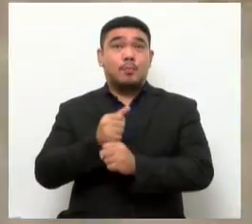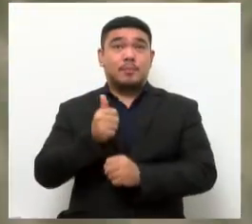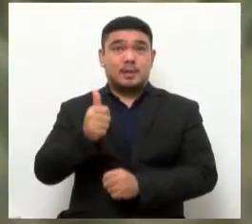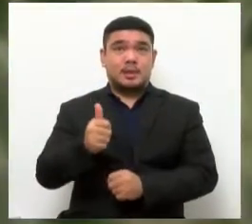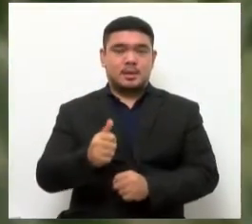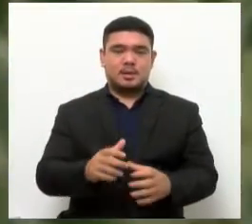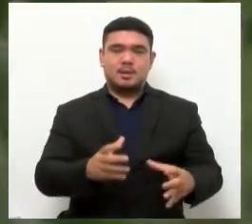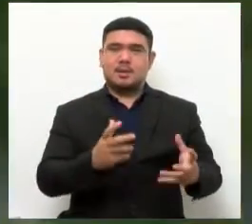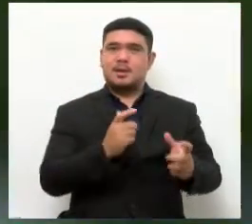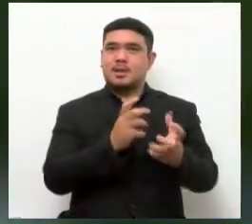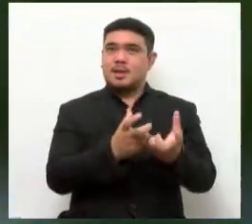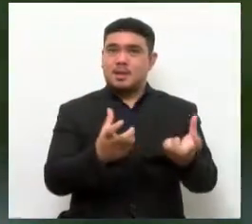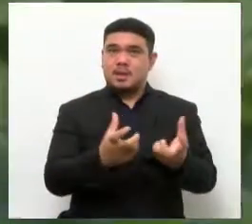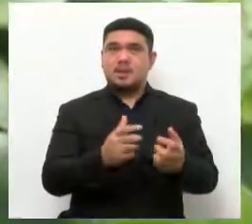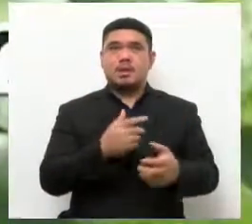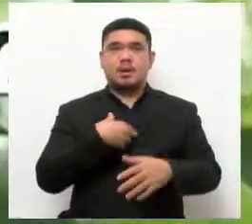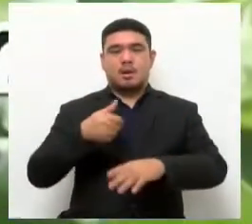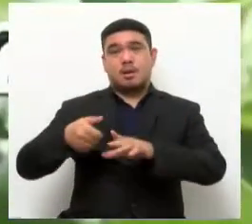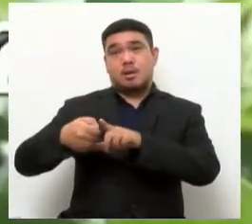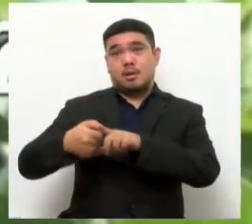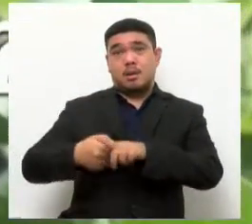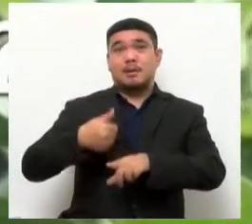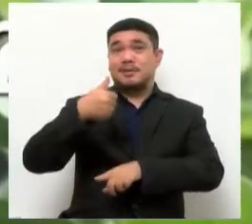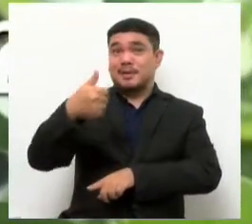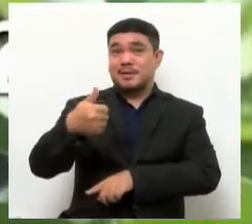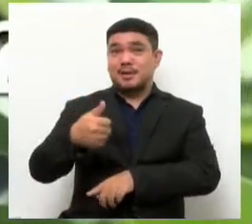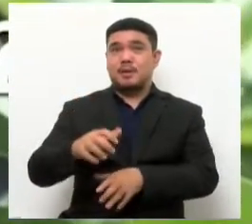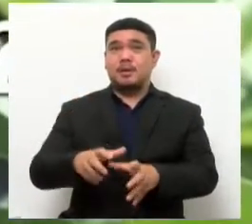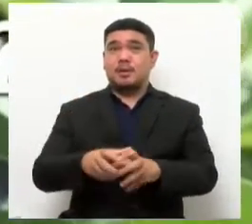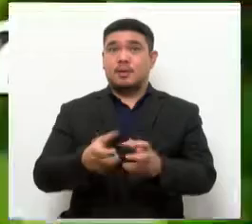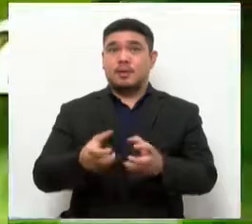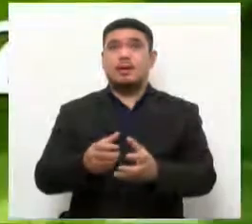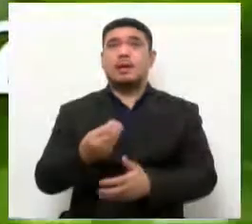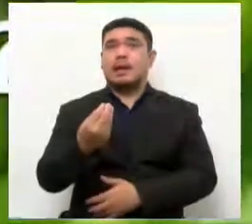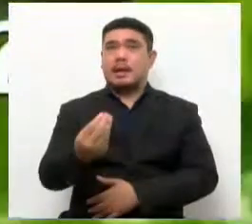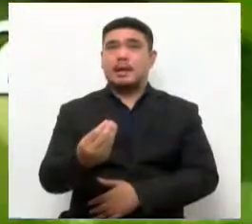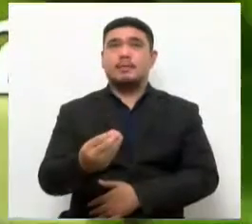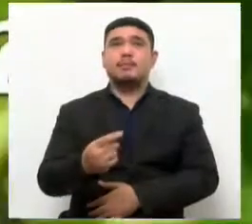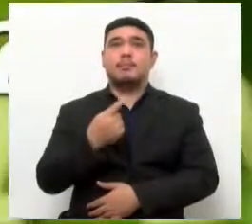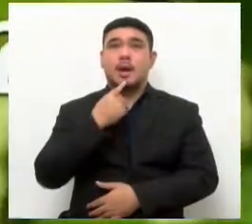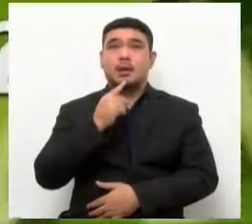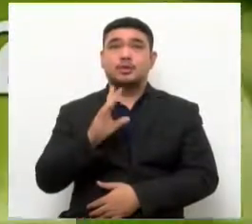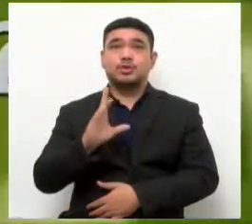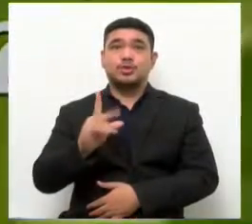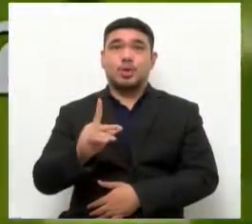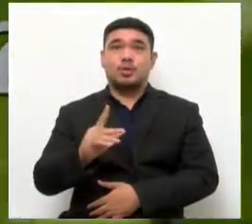สีข้าวโพดหวานมากมีน้อยหนาดีที่ปากช่อง